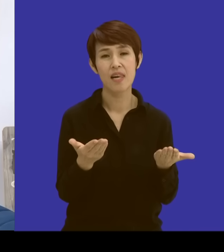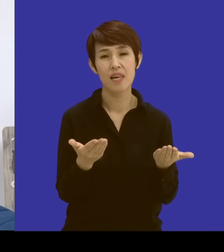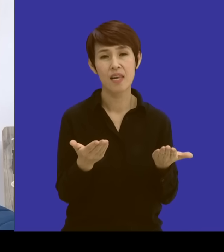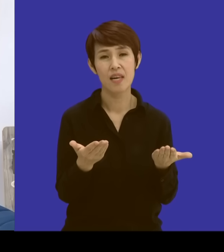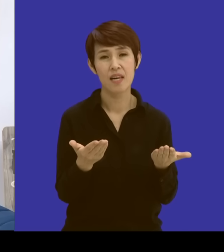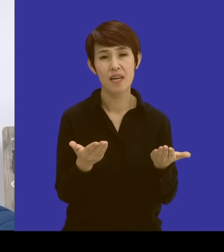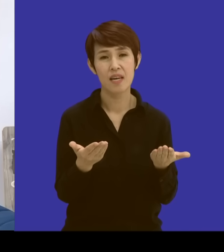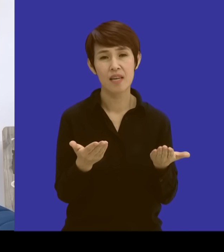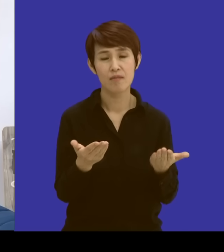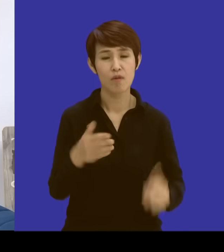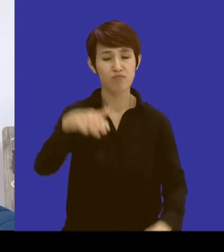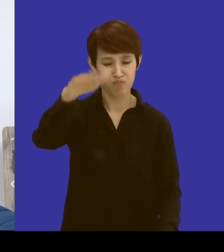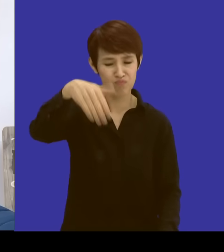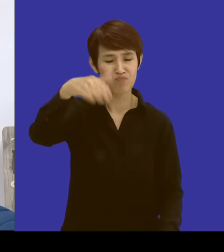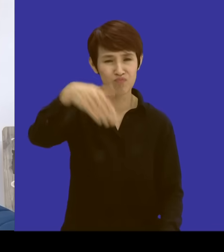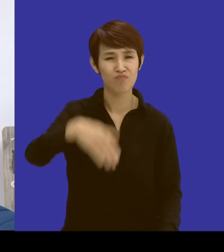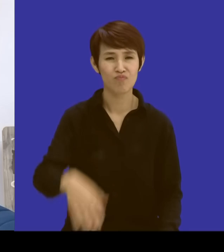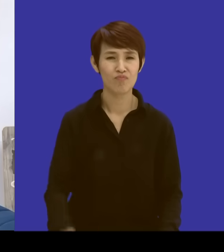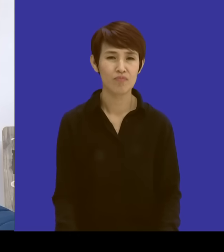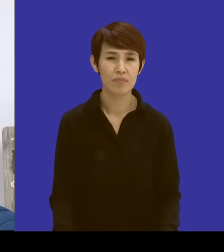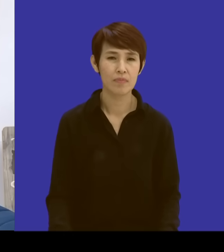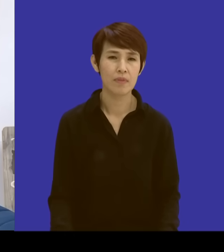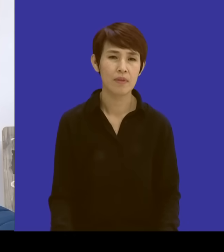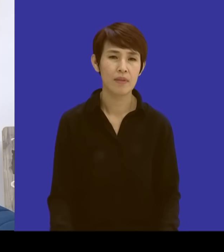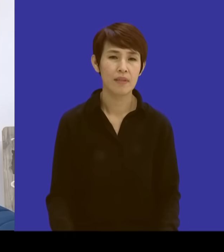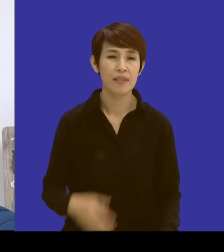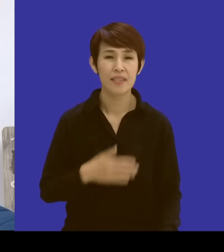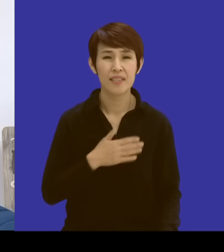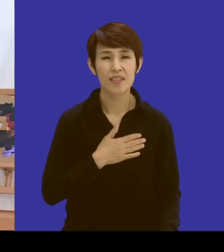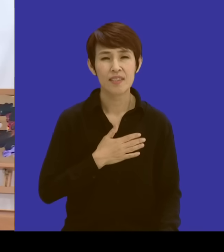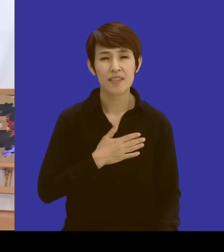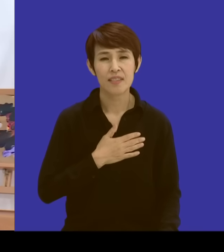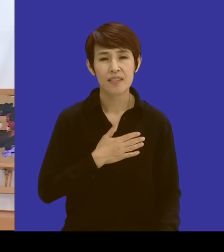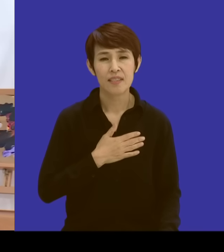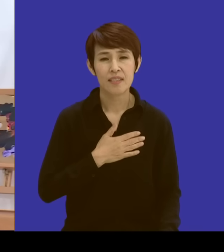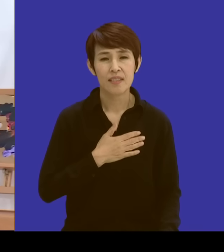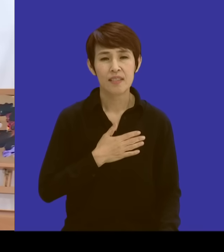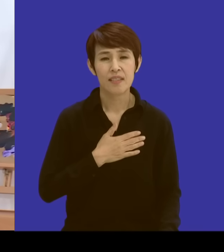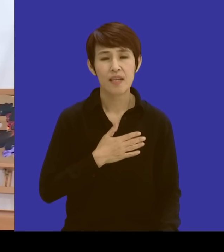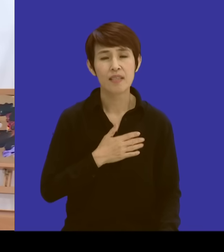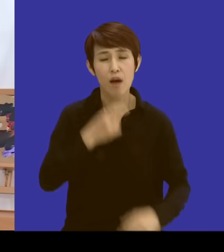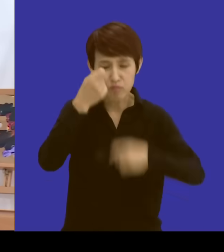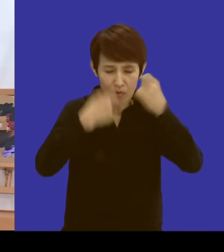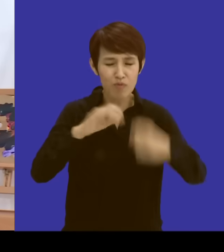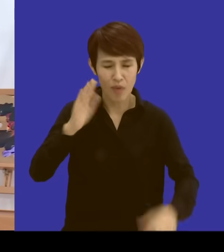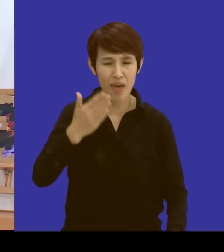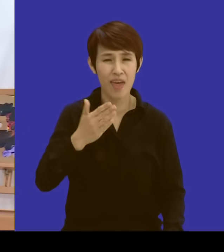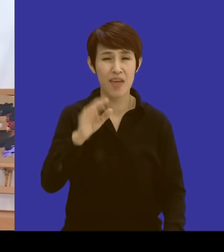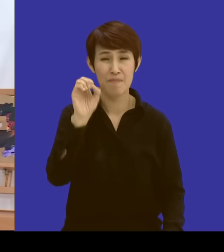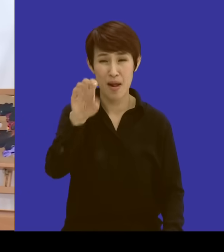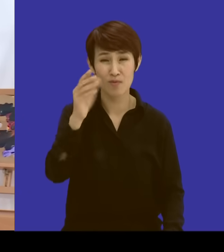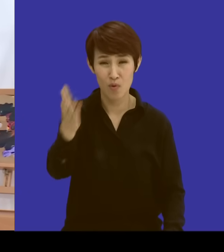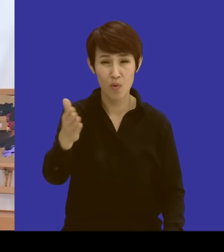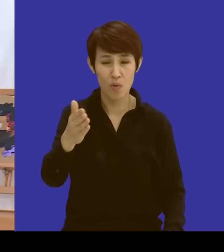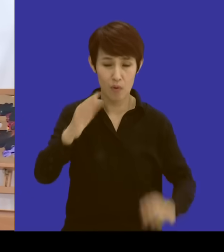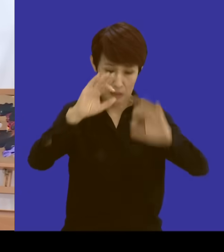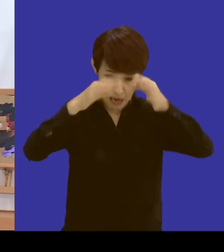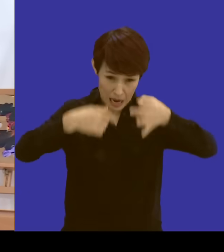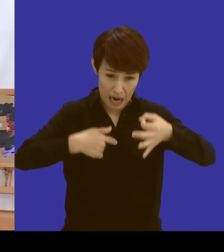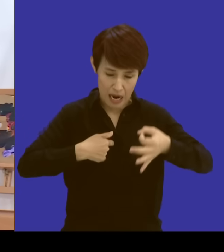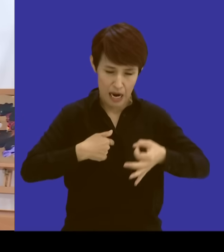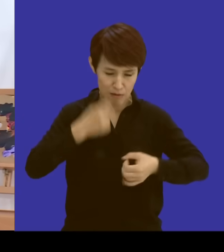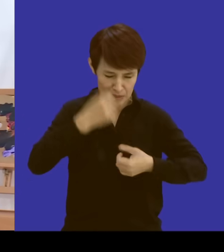말을 남에게는 많이 해주죠. 그렇죠. 근데 정작 저는 그런 제 안에 무의식적으로 그런 마음을 가지고 울면 안 되라는 게